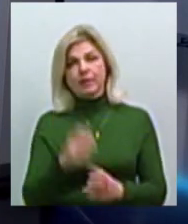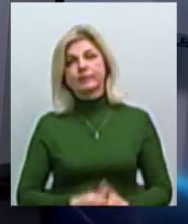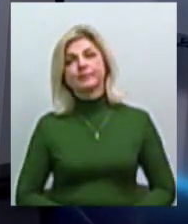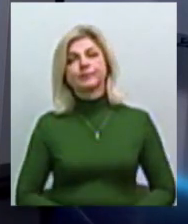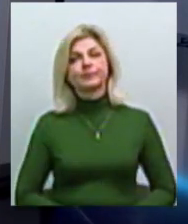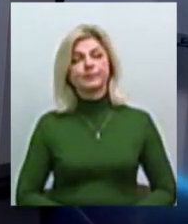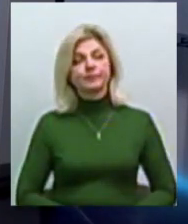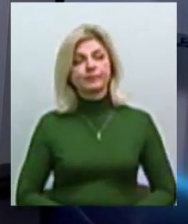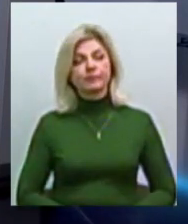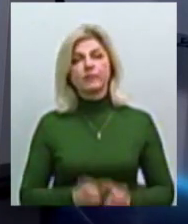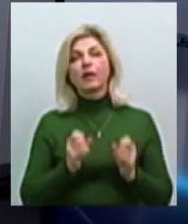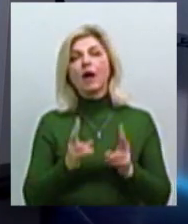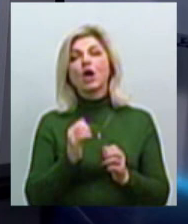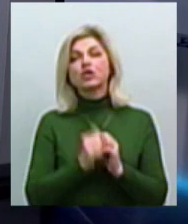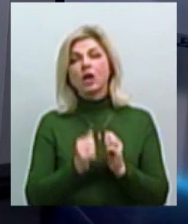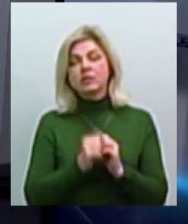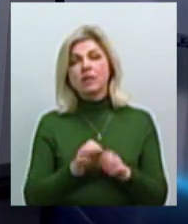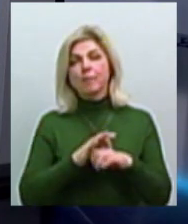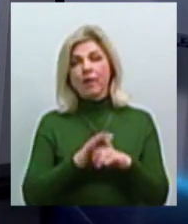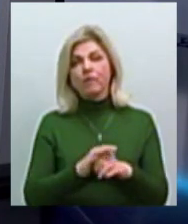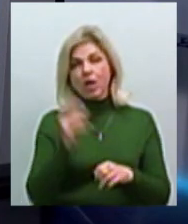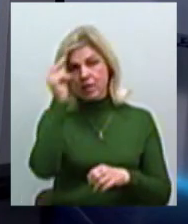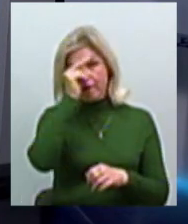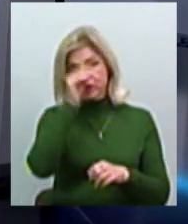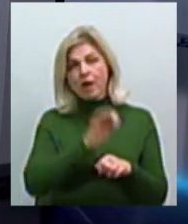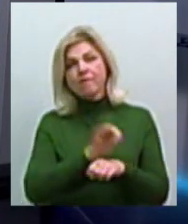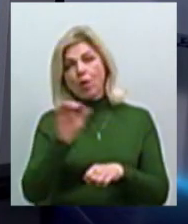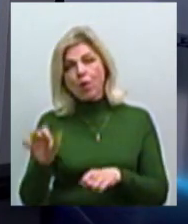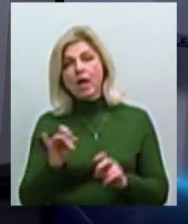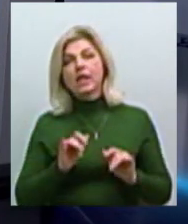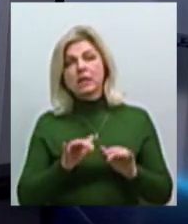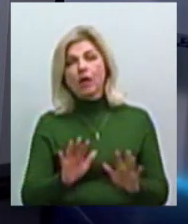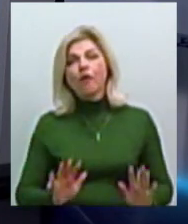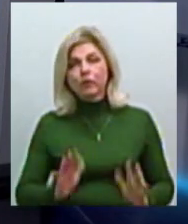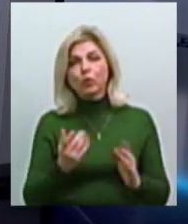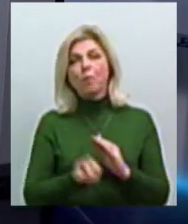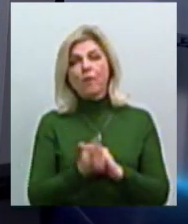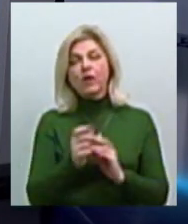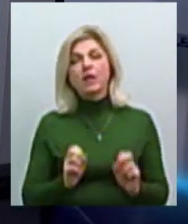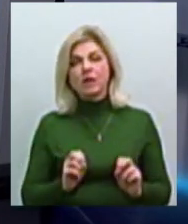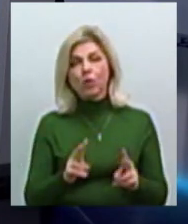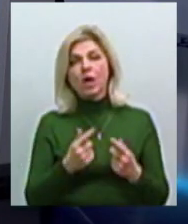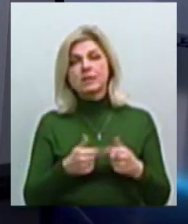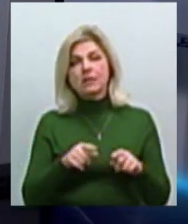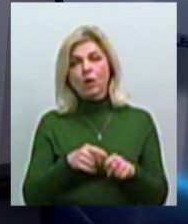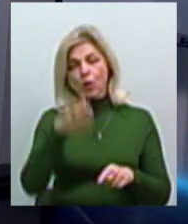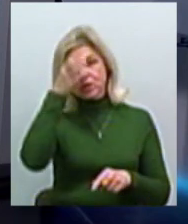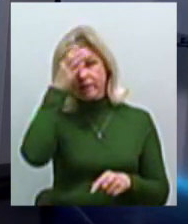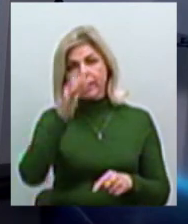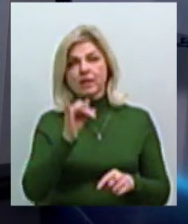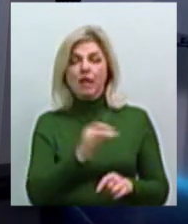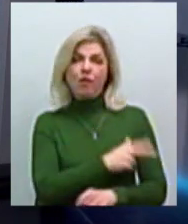одне. Як часто проводяться навчання з евакуації та дії у разі виникнення загрози в закладах освіти і охорони